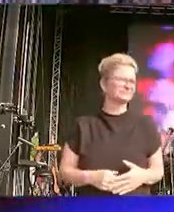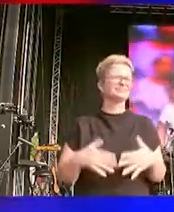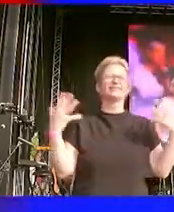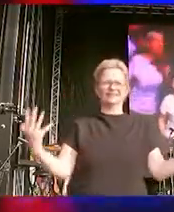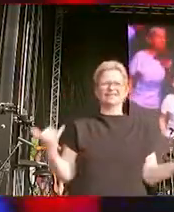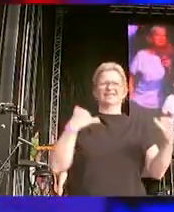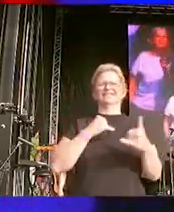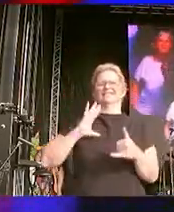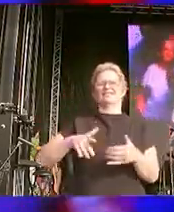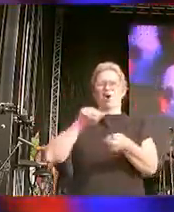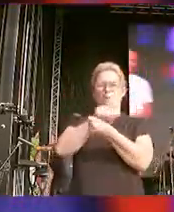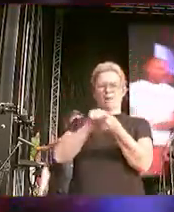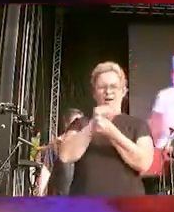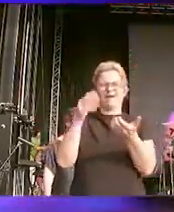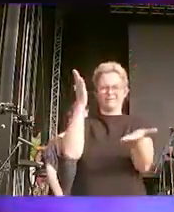Frank Meyer